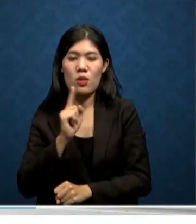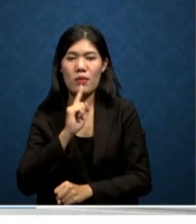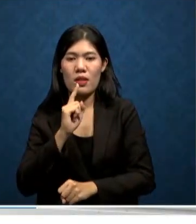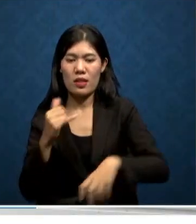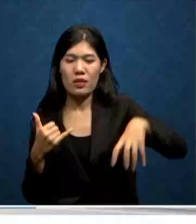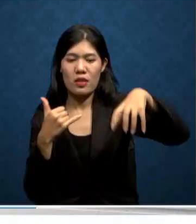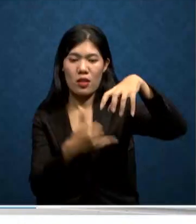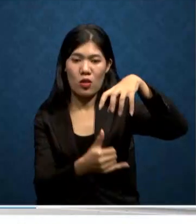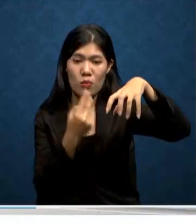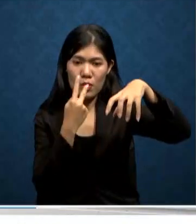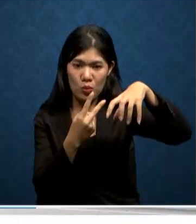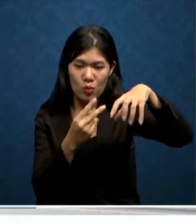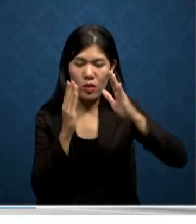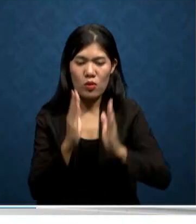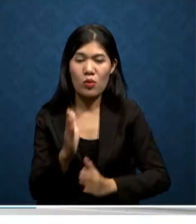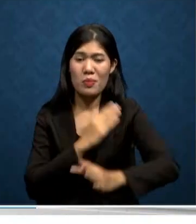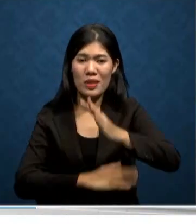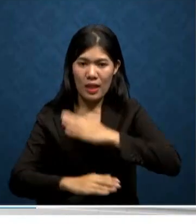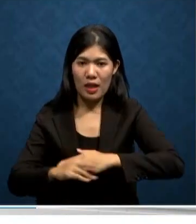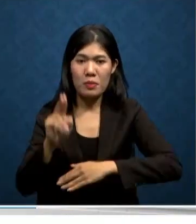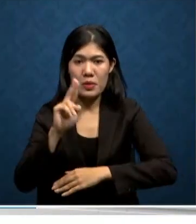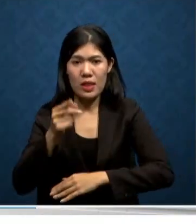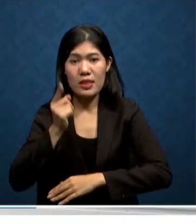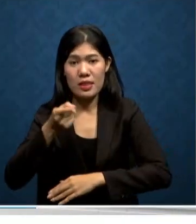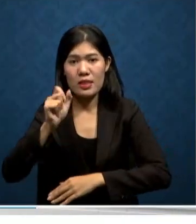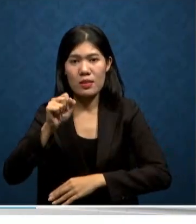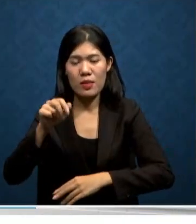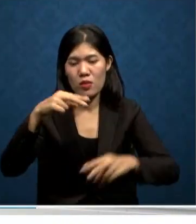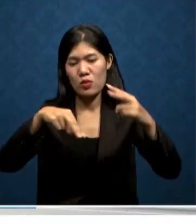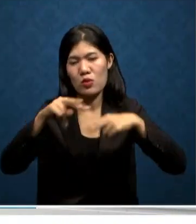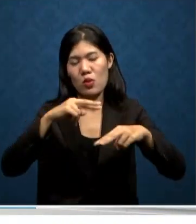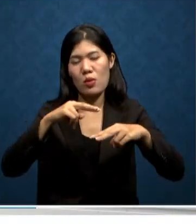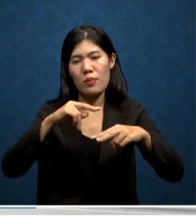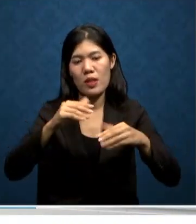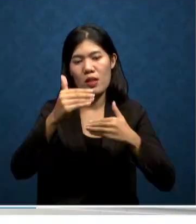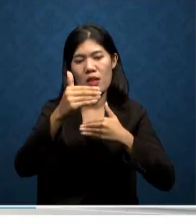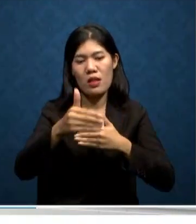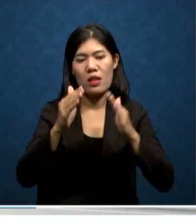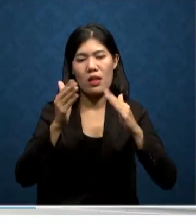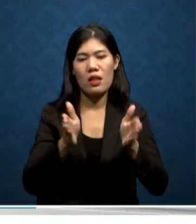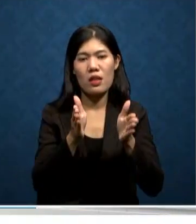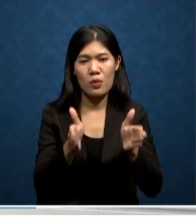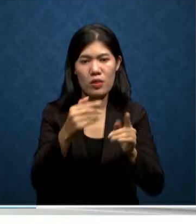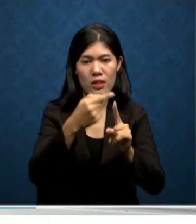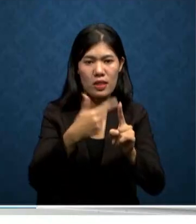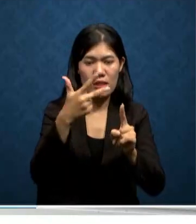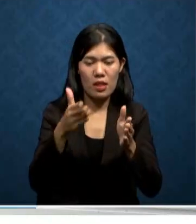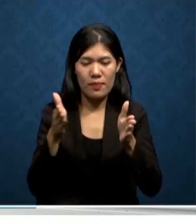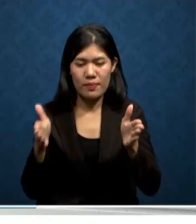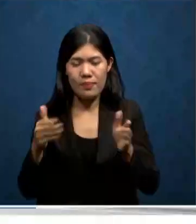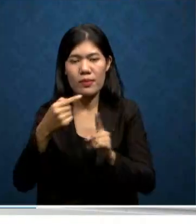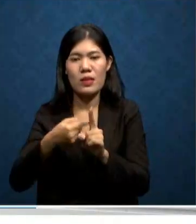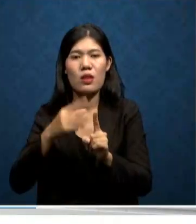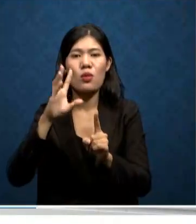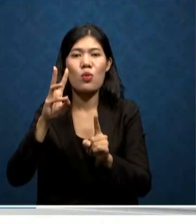ได้รับการจัดสรรไปแล้วเนี่ยคุณต้องลงไปตรวจนะครับในช่วง 3เดือน 6เดือนต้องไปตรวจอันนี้ก็เป็นประเด็นที่